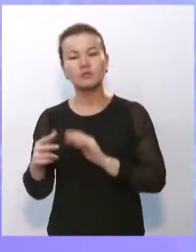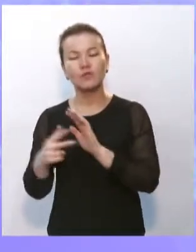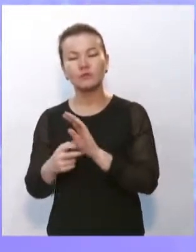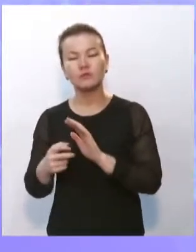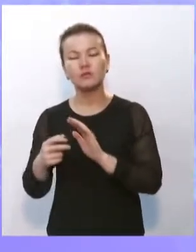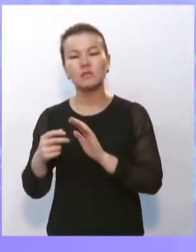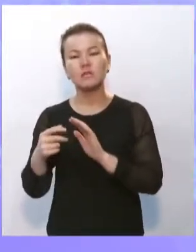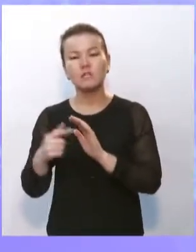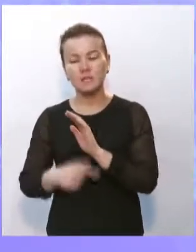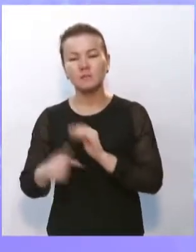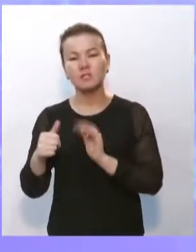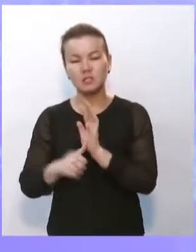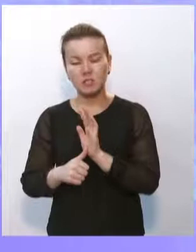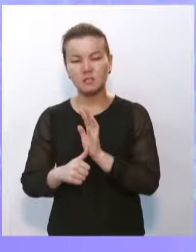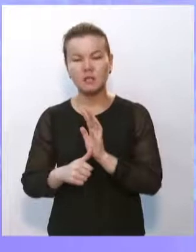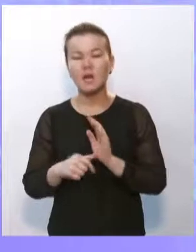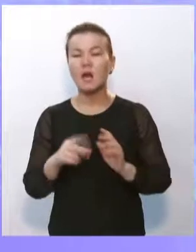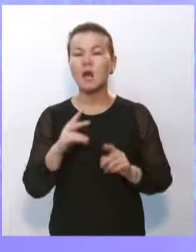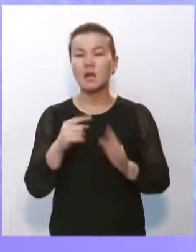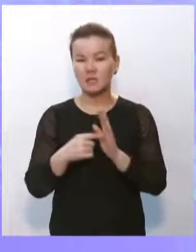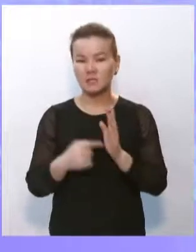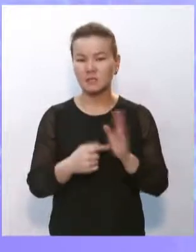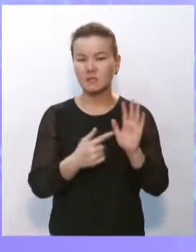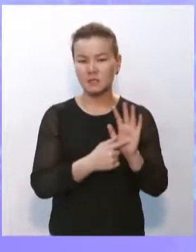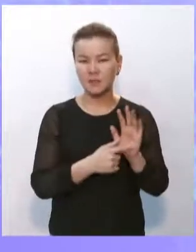8870 6 на 7